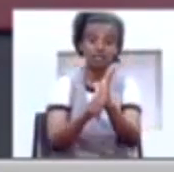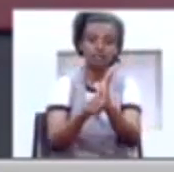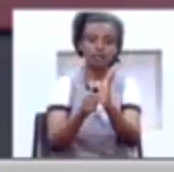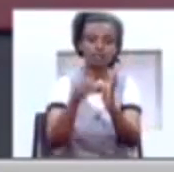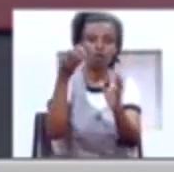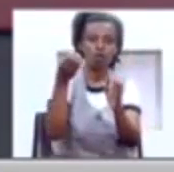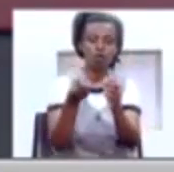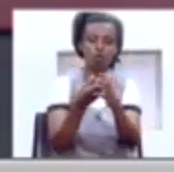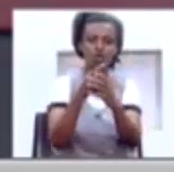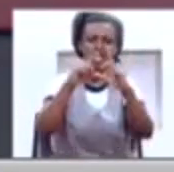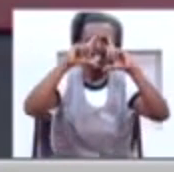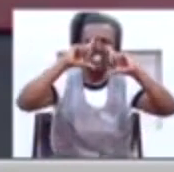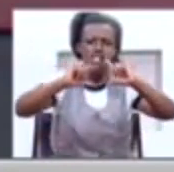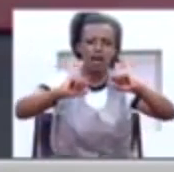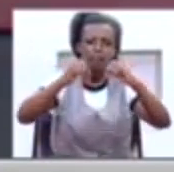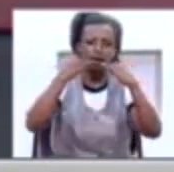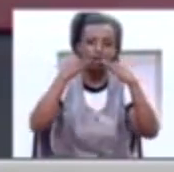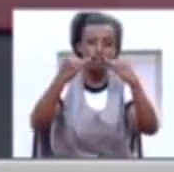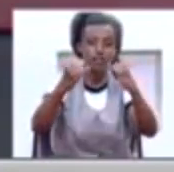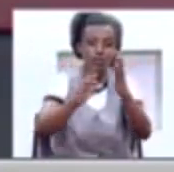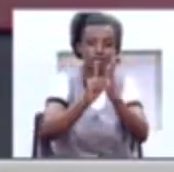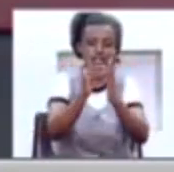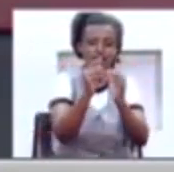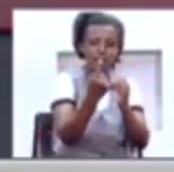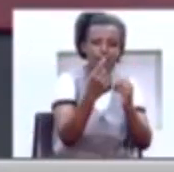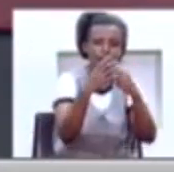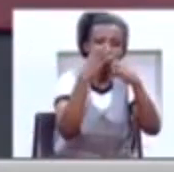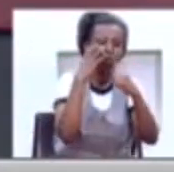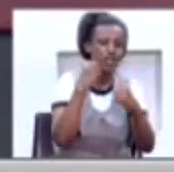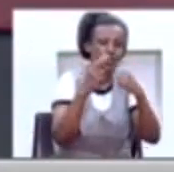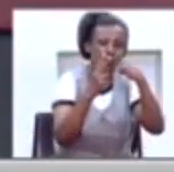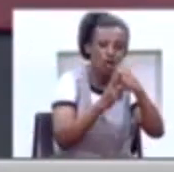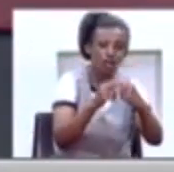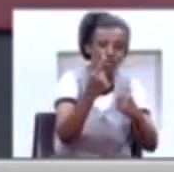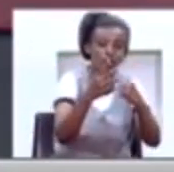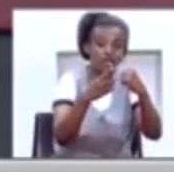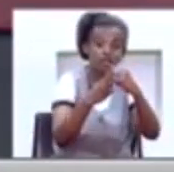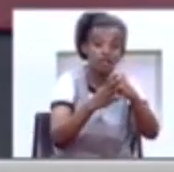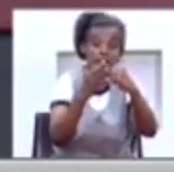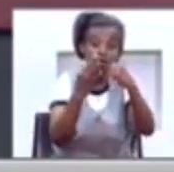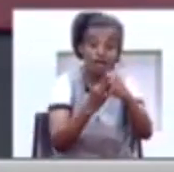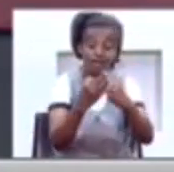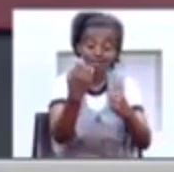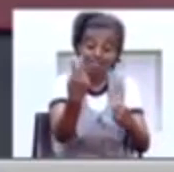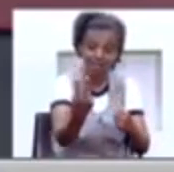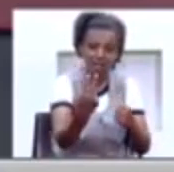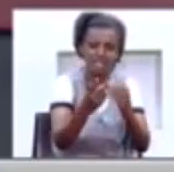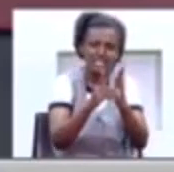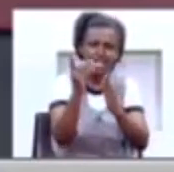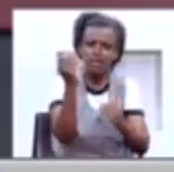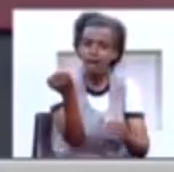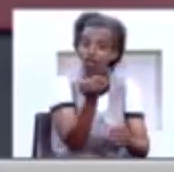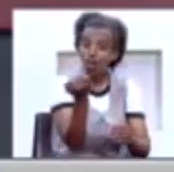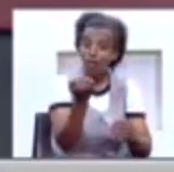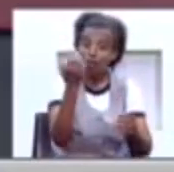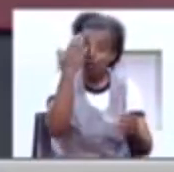haryo hari nk'ijambo yavuze ku itariki ya mbere z'ukwa karindwi 1982 icyo gihe ni itariki ikomeye kuko